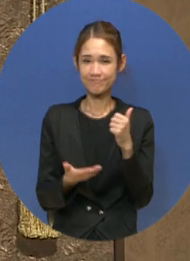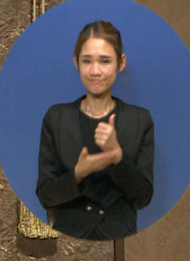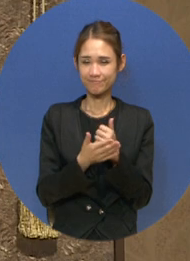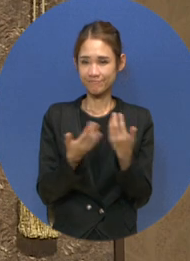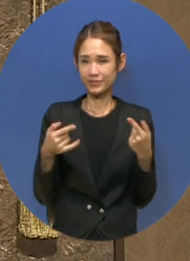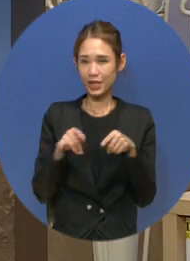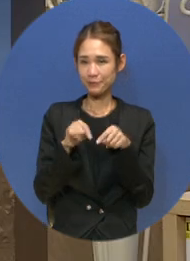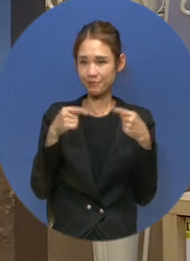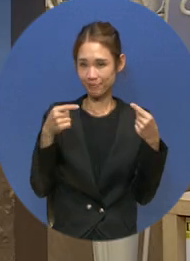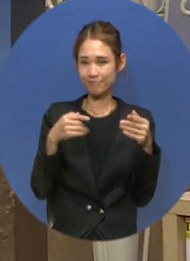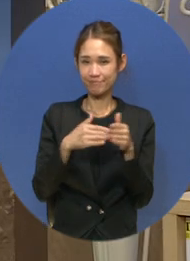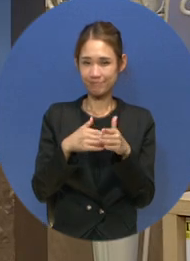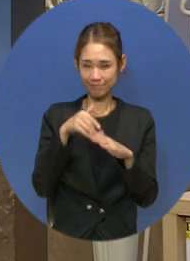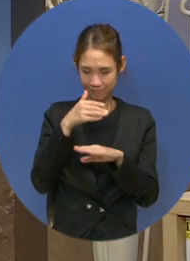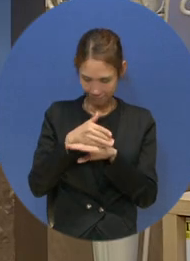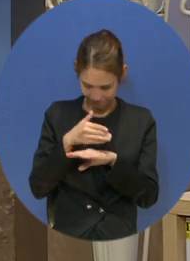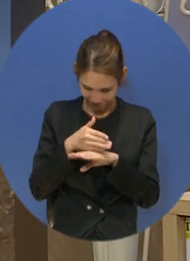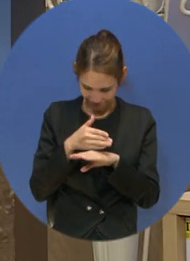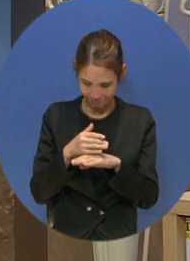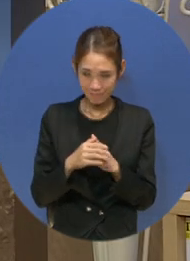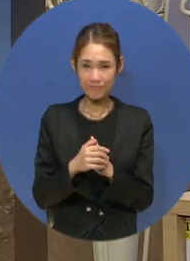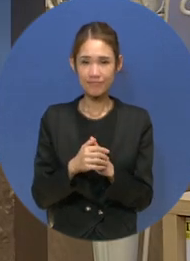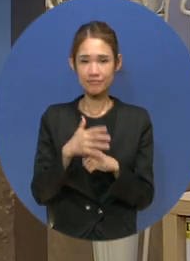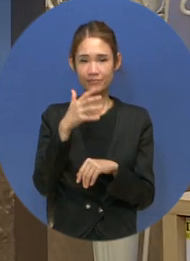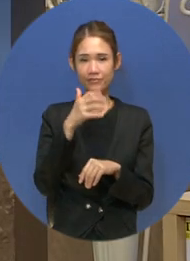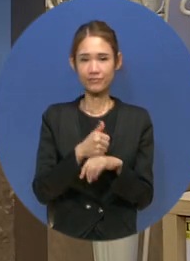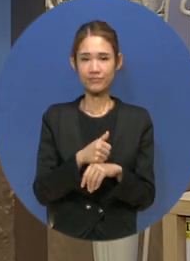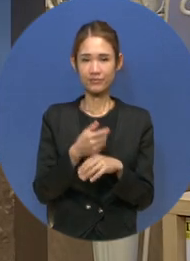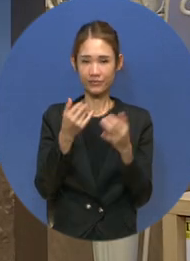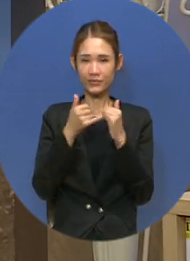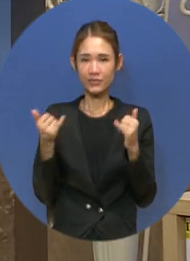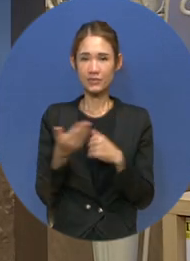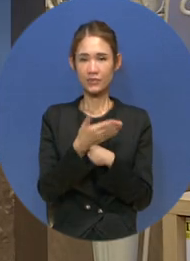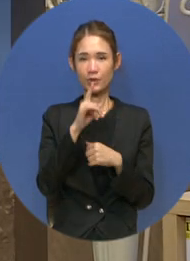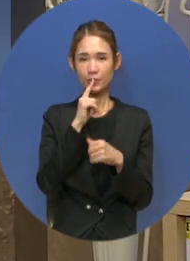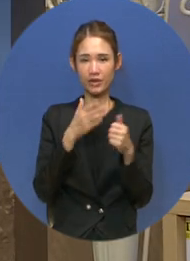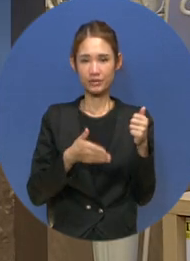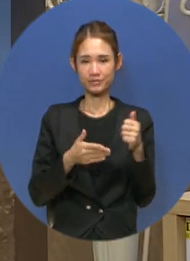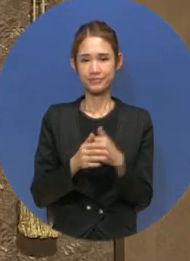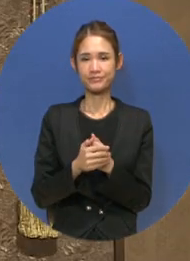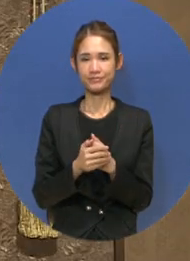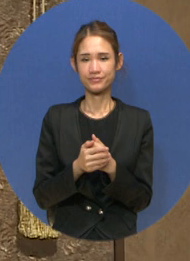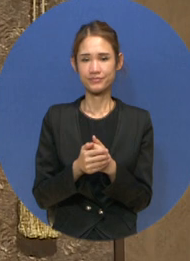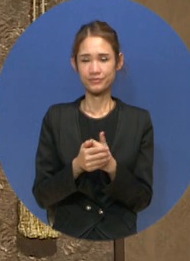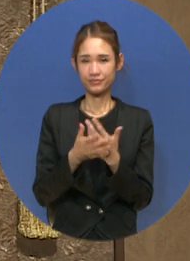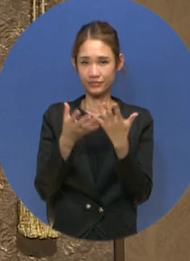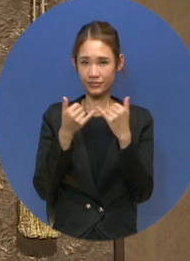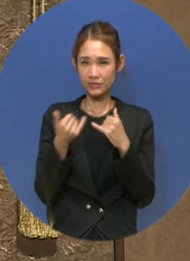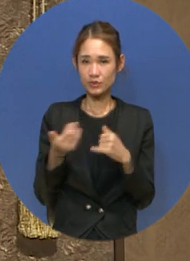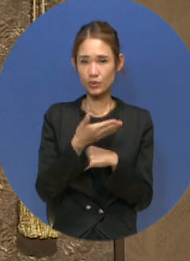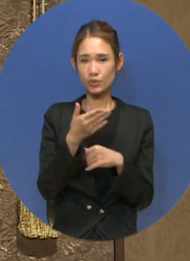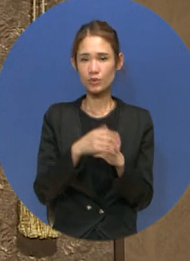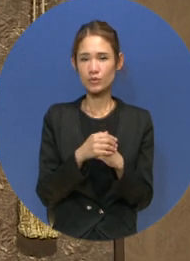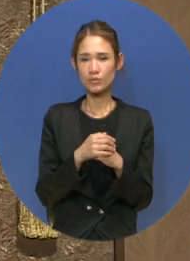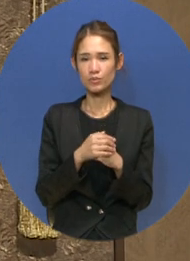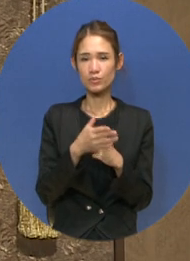함께 하겠습니다. 네. 네, 감사합니다. 네. 그럼 마지막으로 시청자분들께 한 말씀 해주시죠. 네, 시청자